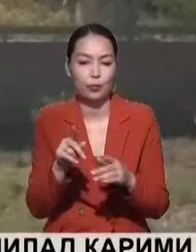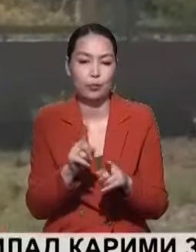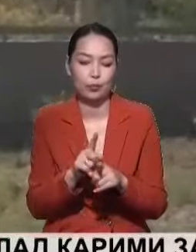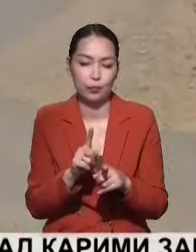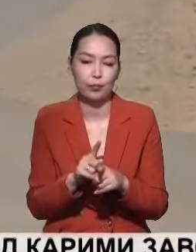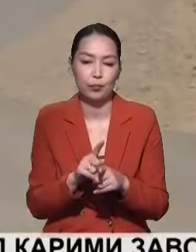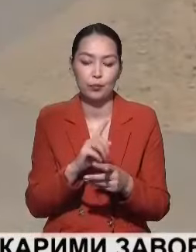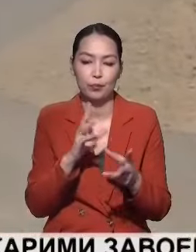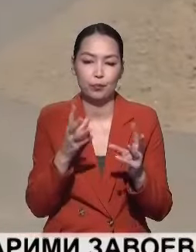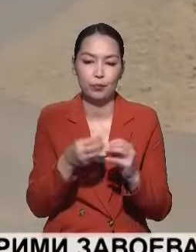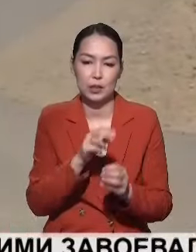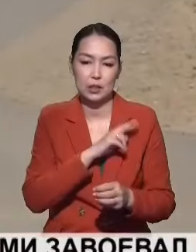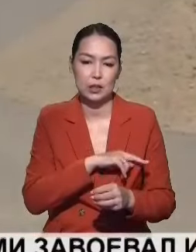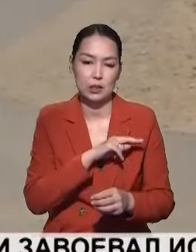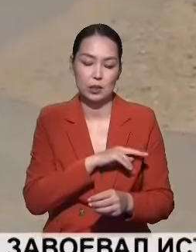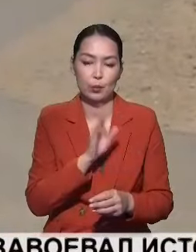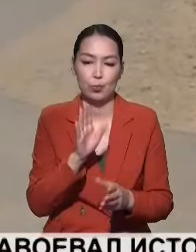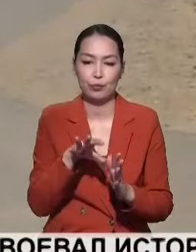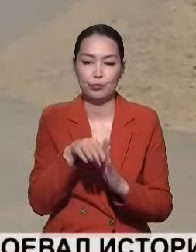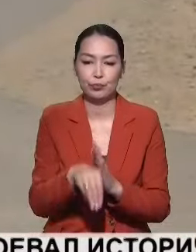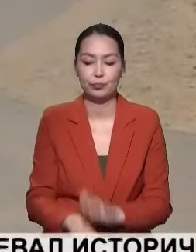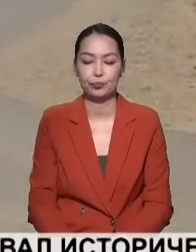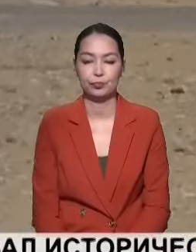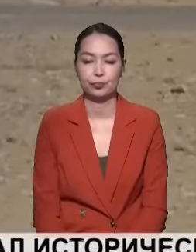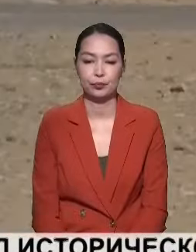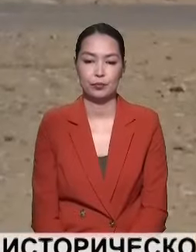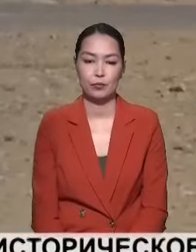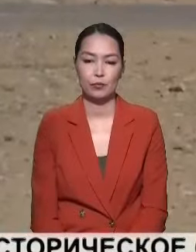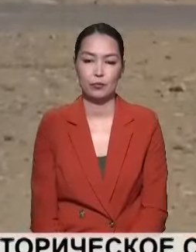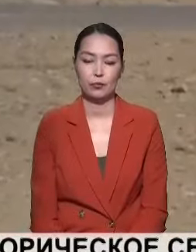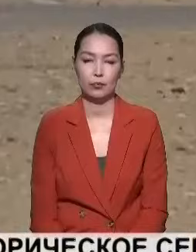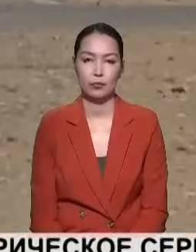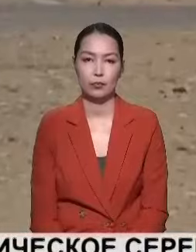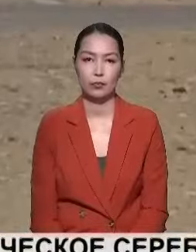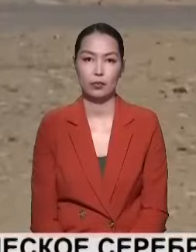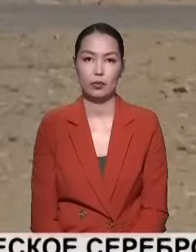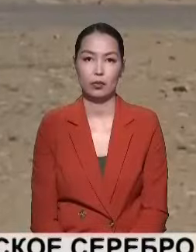рейтингово-бальной системы. Дильназ Насекенова, Нуржан Махмутов, Багланджан Гозин, Астана Таймс.